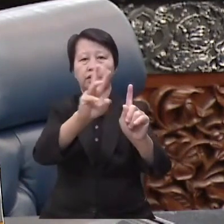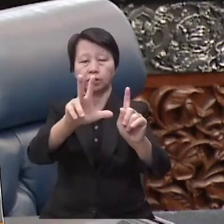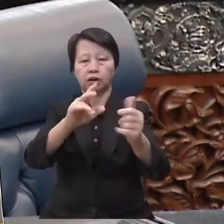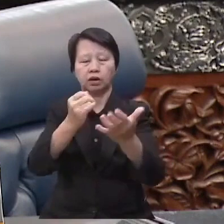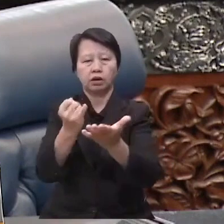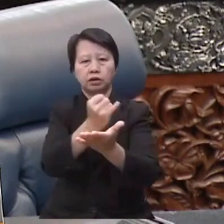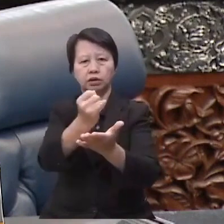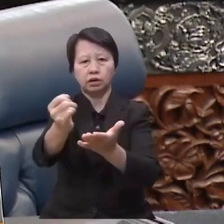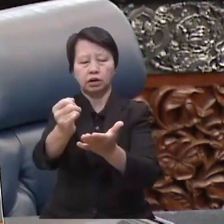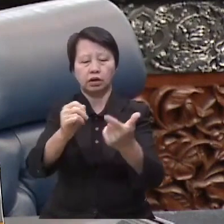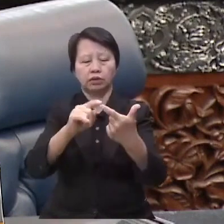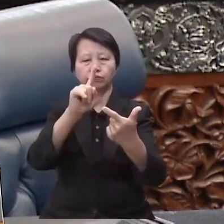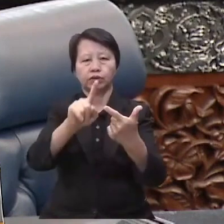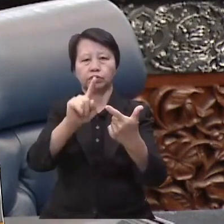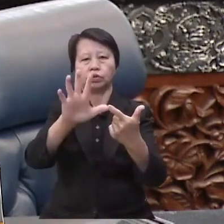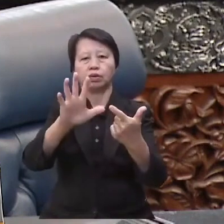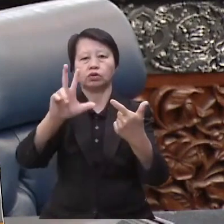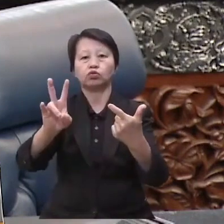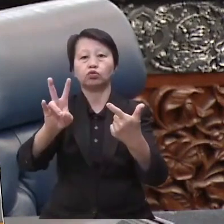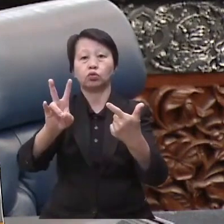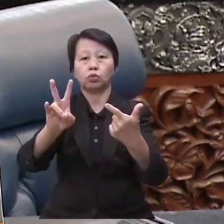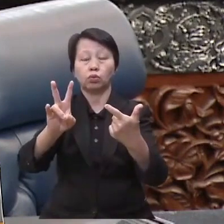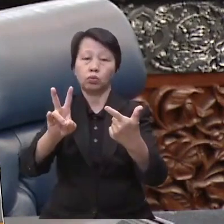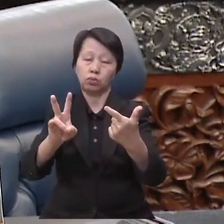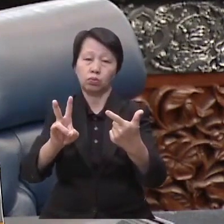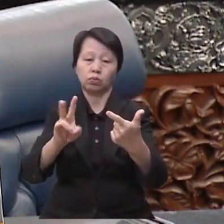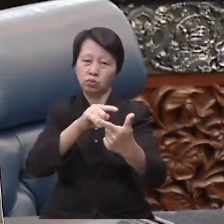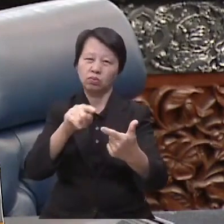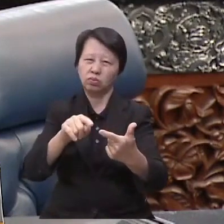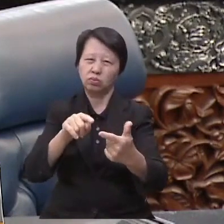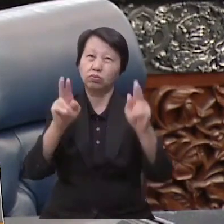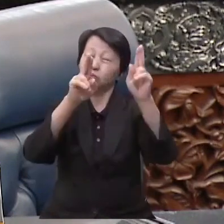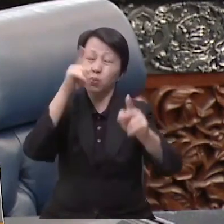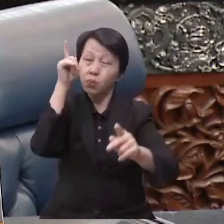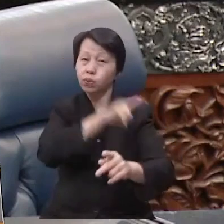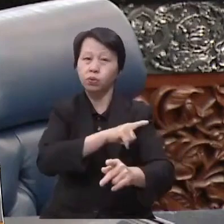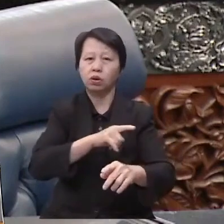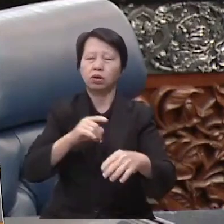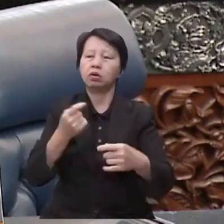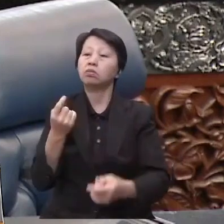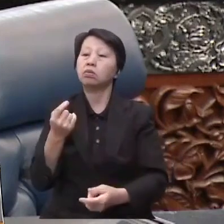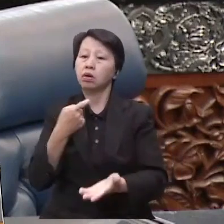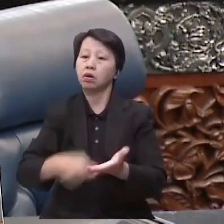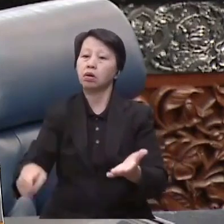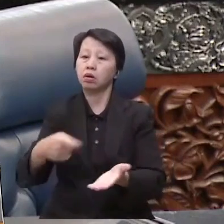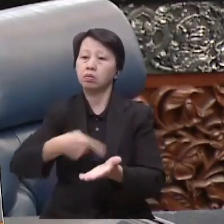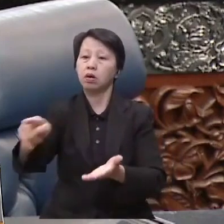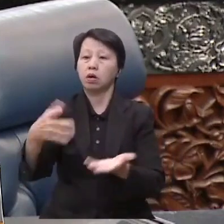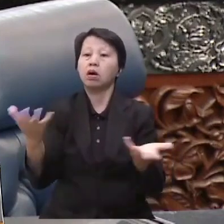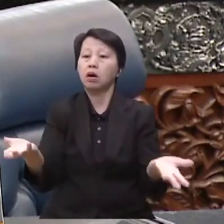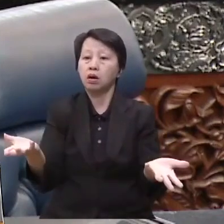nilai 157 persoalan saya berapakah kos yang terpaksa dibelanjakan oleh